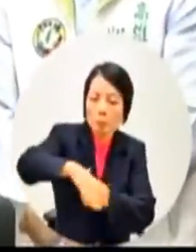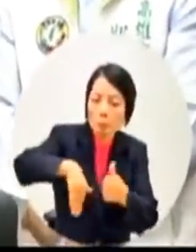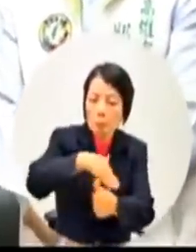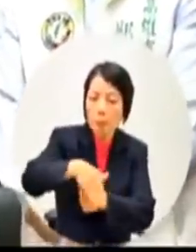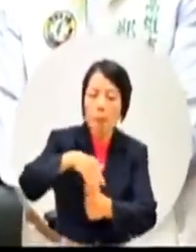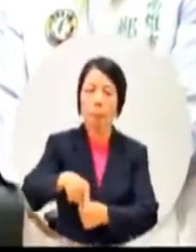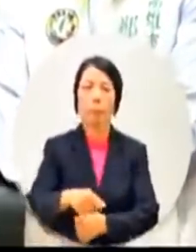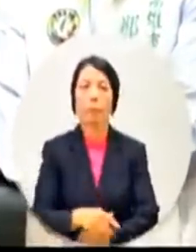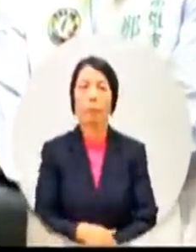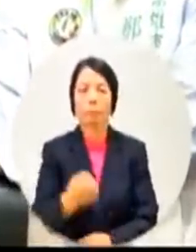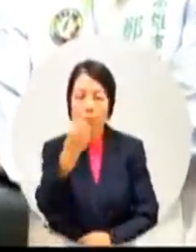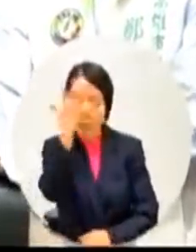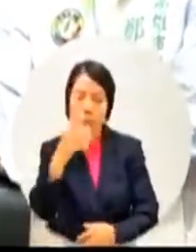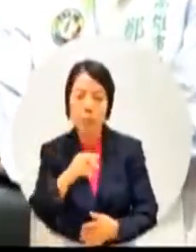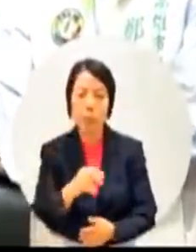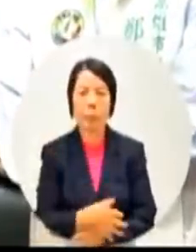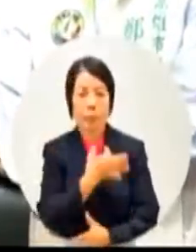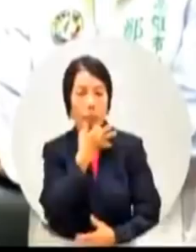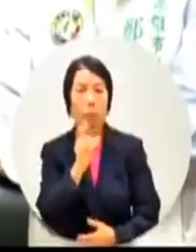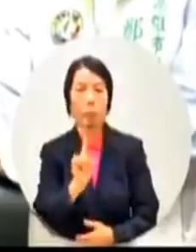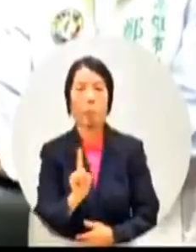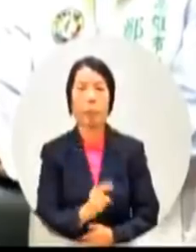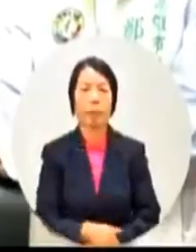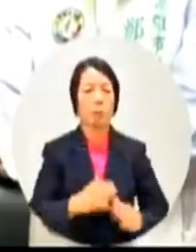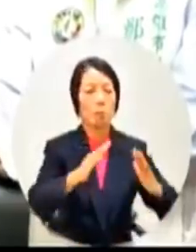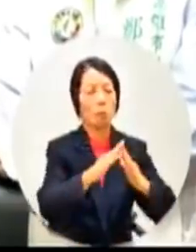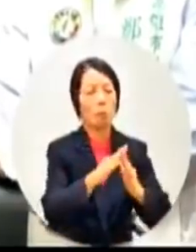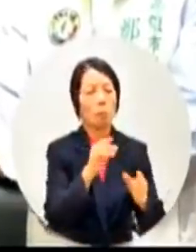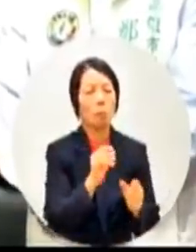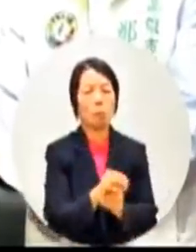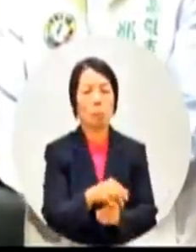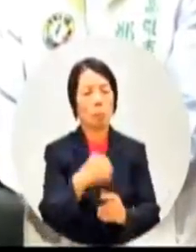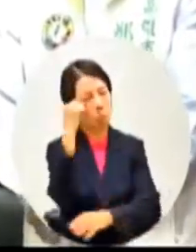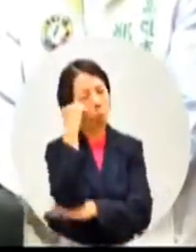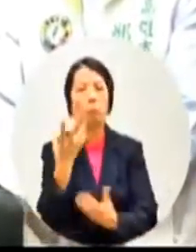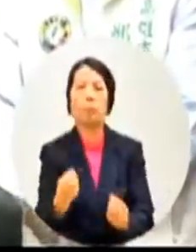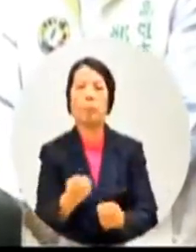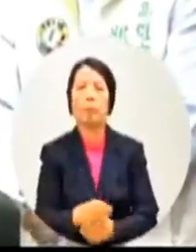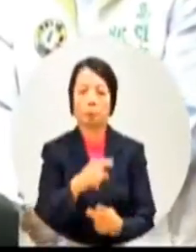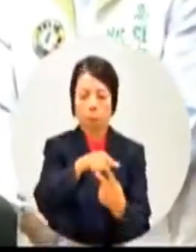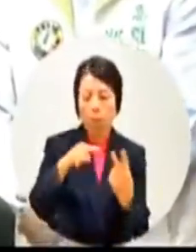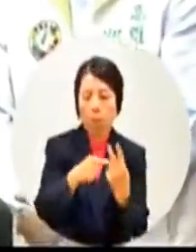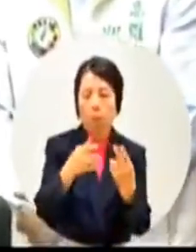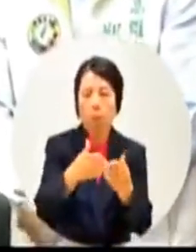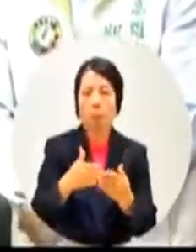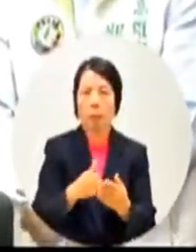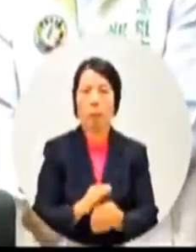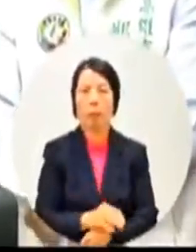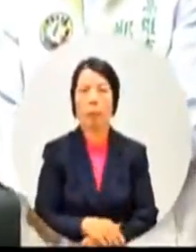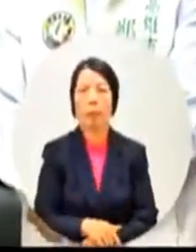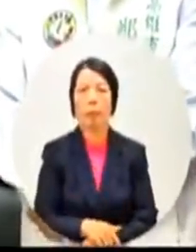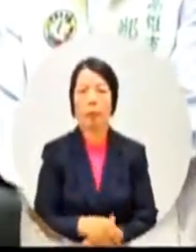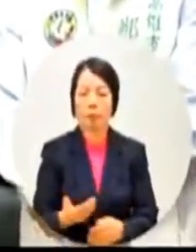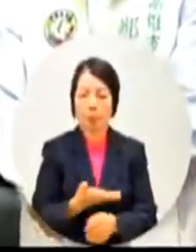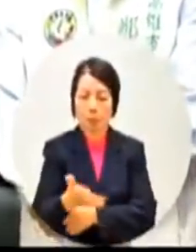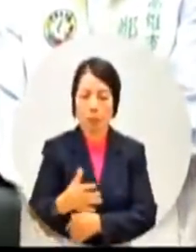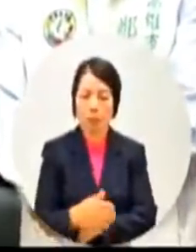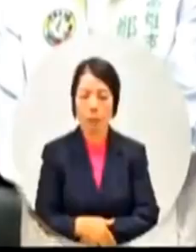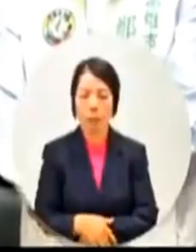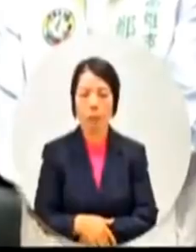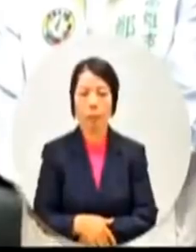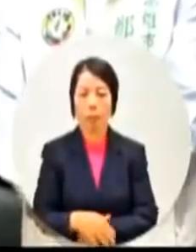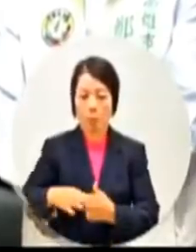房子住。 没房子住嘛，你就因为这两点要用配对的方式，你要让独居的老人把他的空屋让出